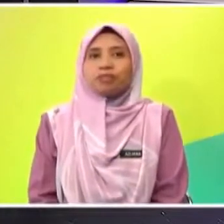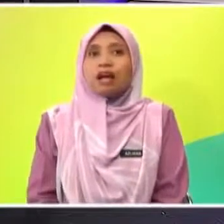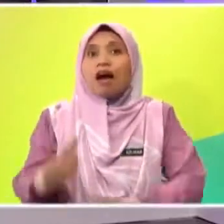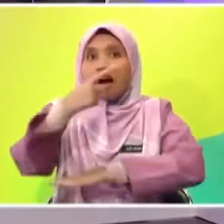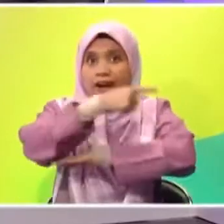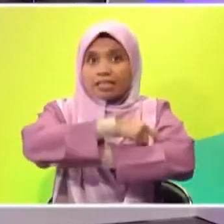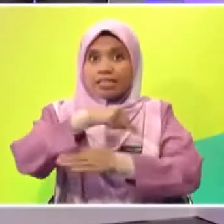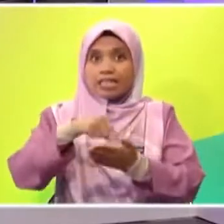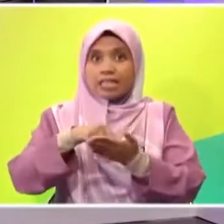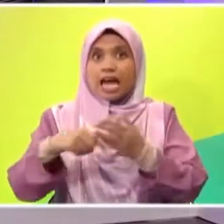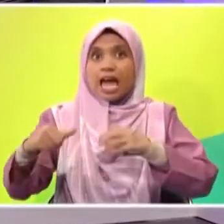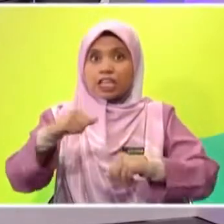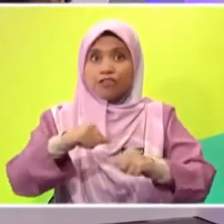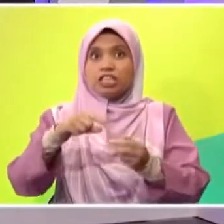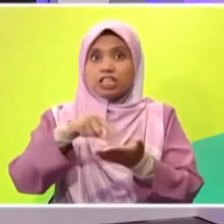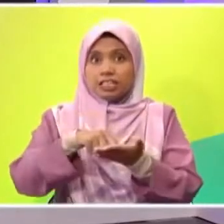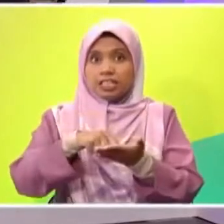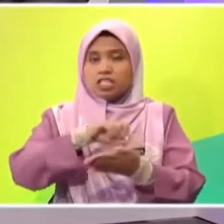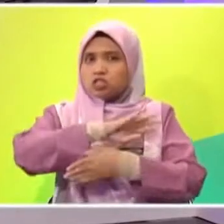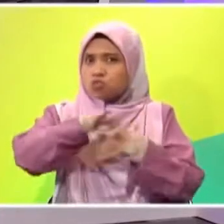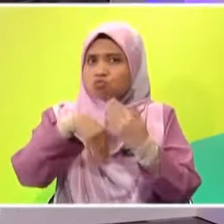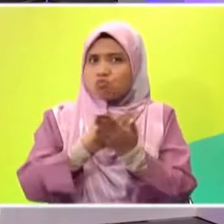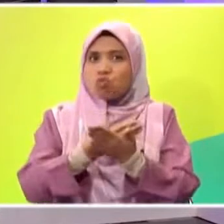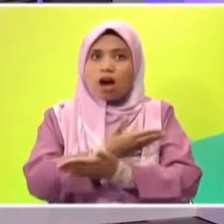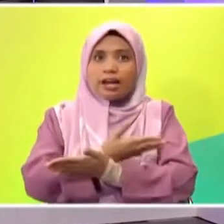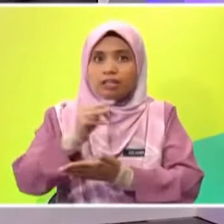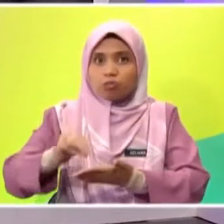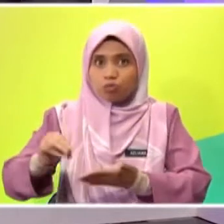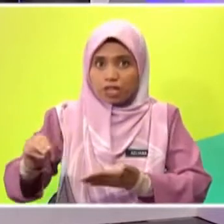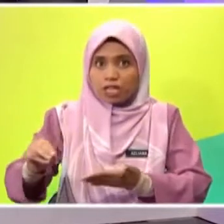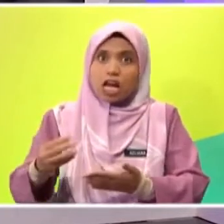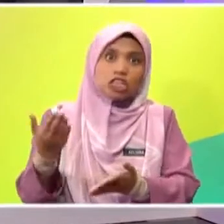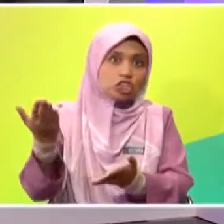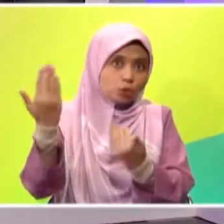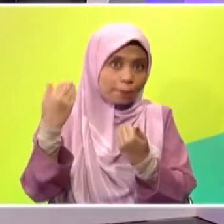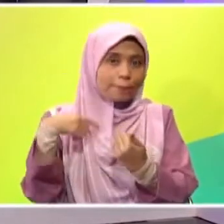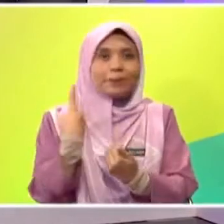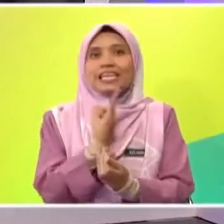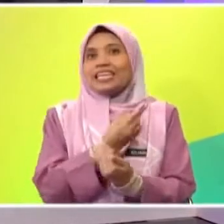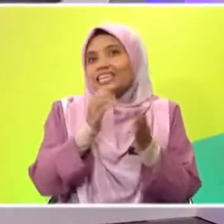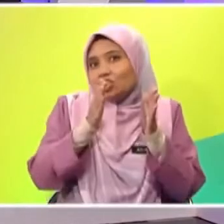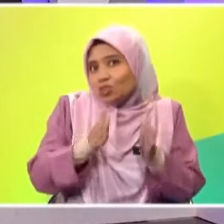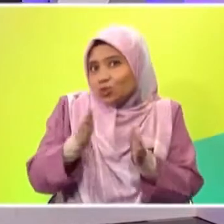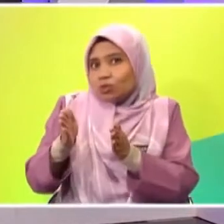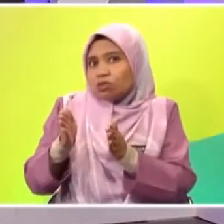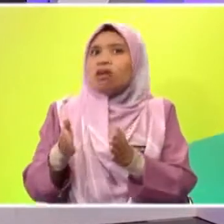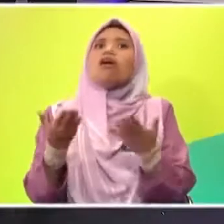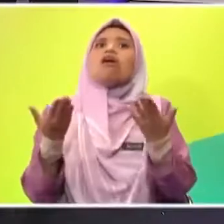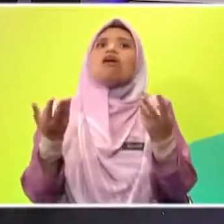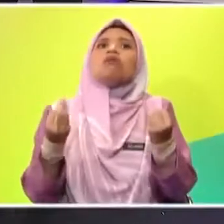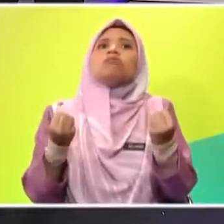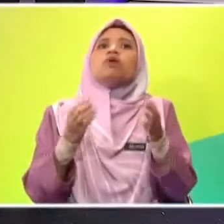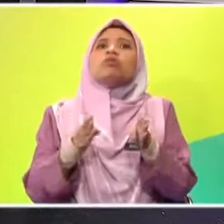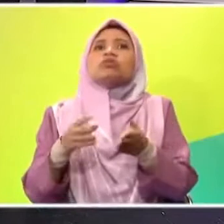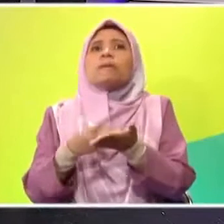hari ini activity ini adalah ke Ina dan anak murid semua hajri bete Jom kite susu ndak susuna kuning karena gagal